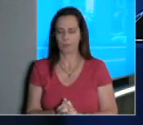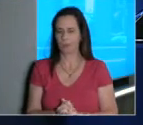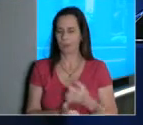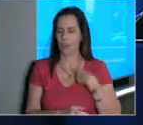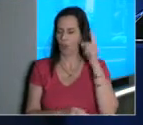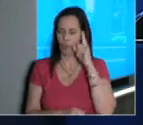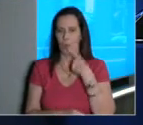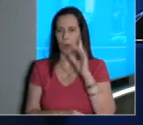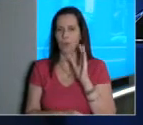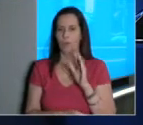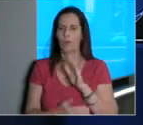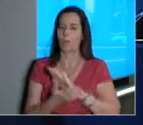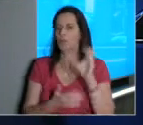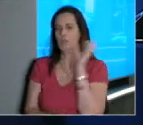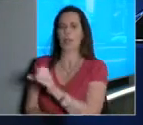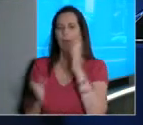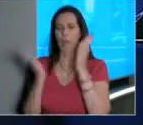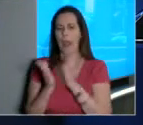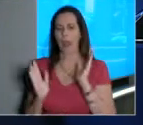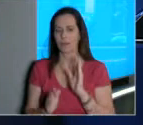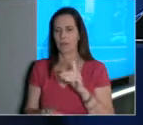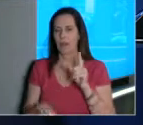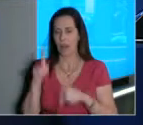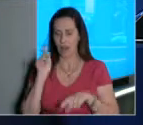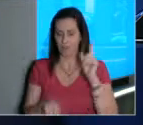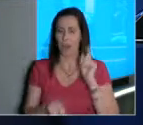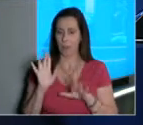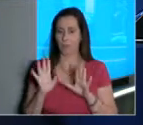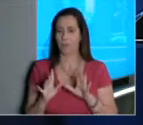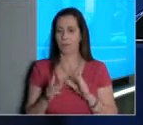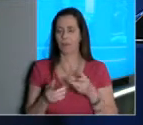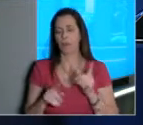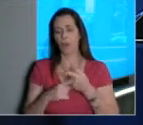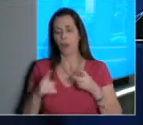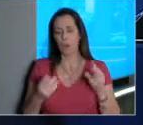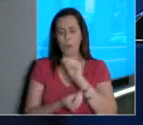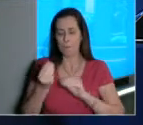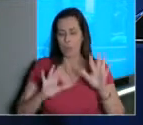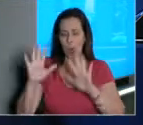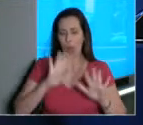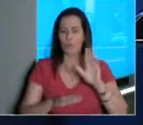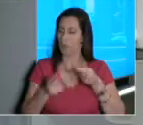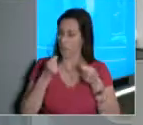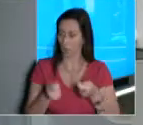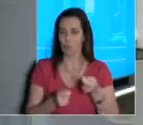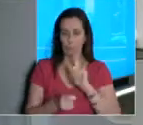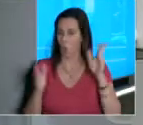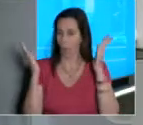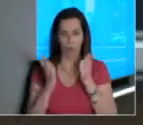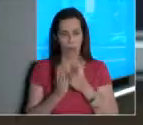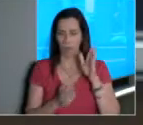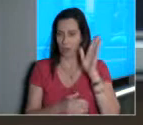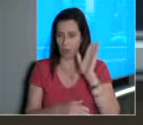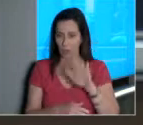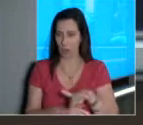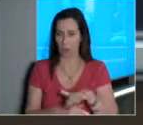זה ולא את זה. פשוט שמו אותם שם. לפעמים דרך כל מיני מניפולציות, לפעמים אפילו גם בכוח, וזה לא רק באילת, אלא גם